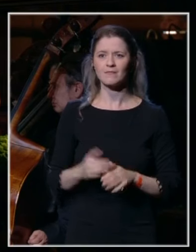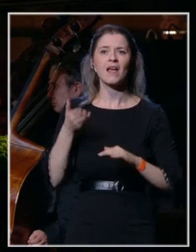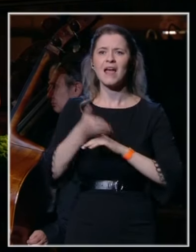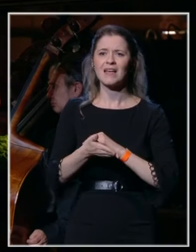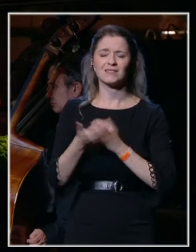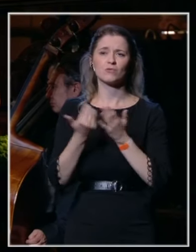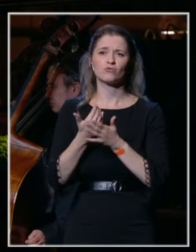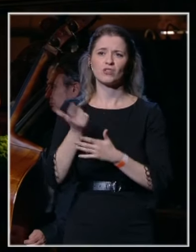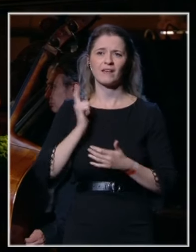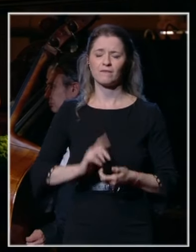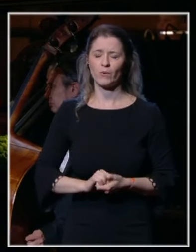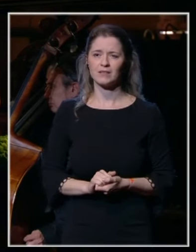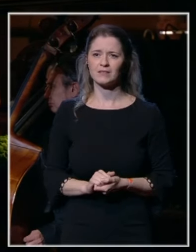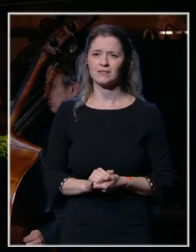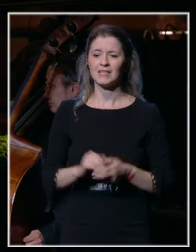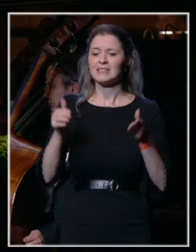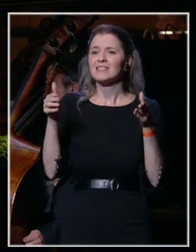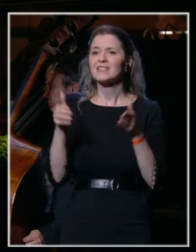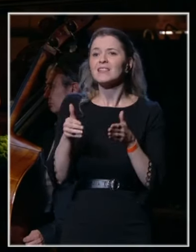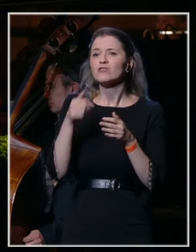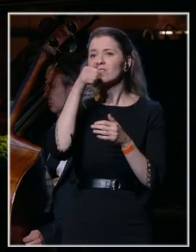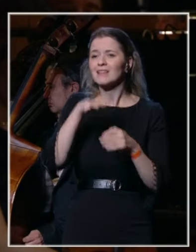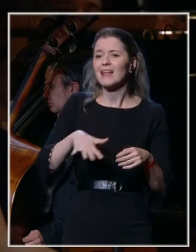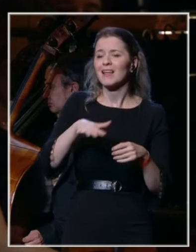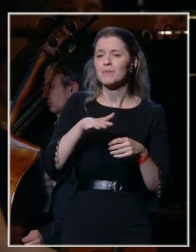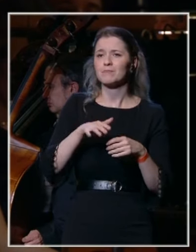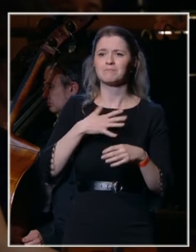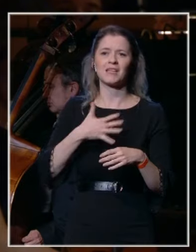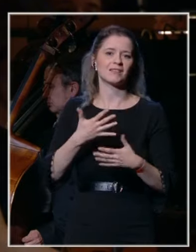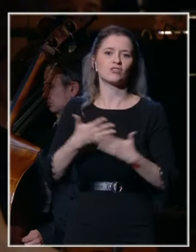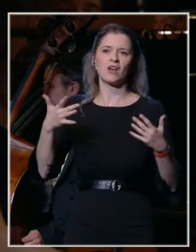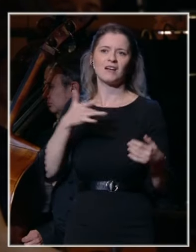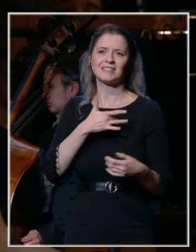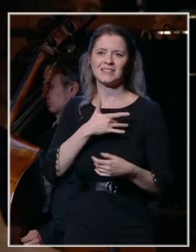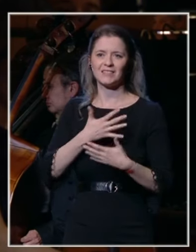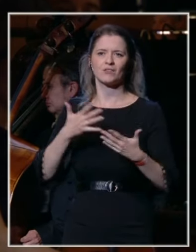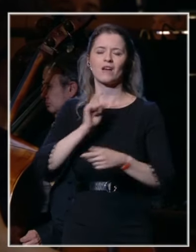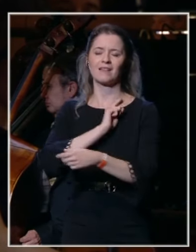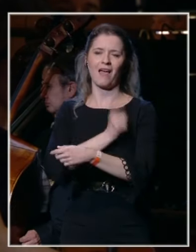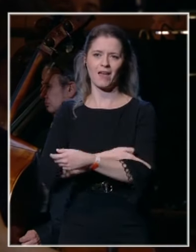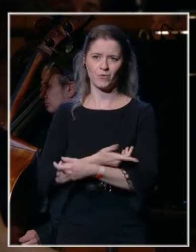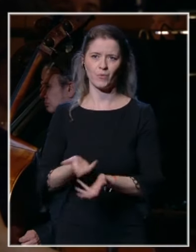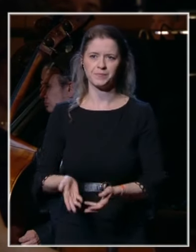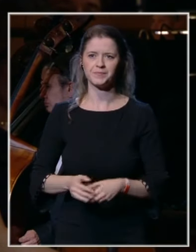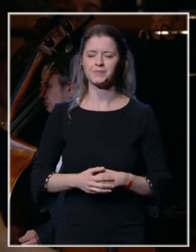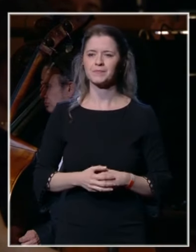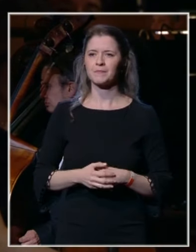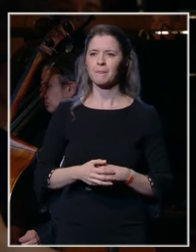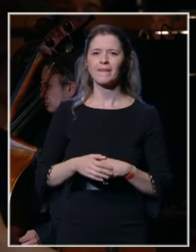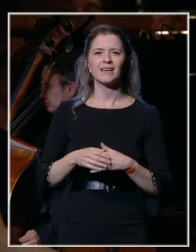szükség volt egy kis nép nagy szívére és erejére. Egy kisemmizett